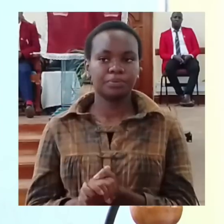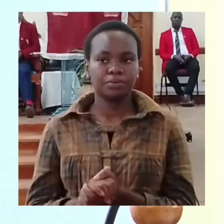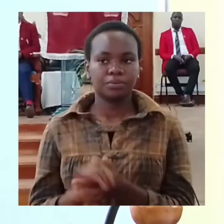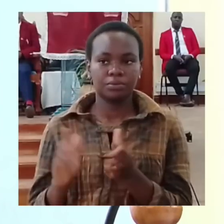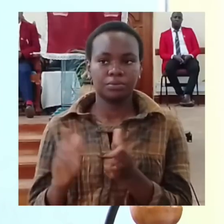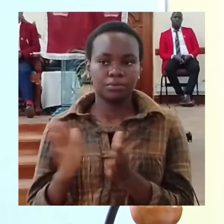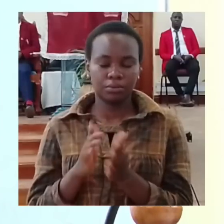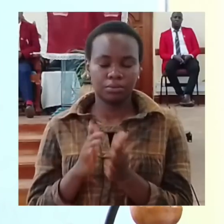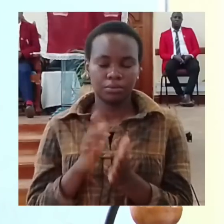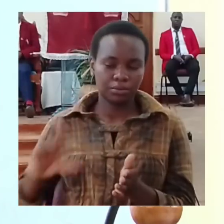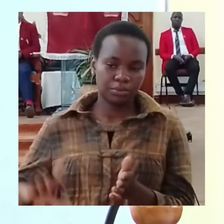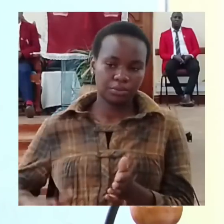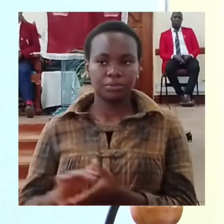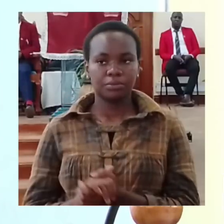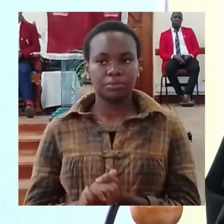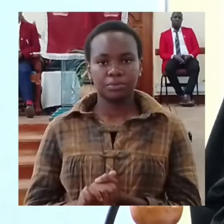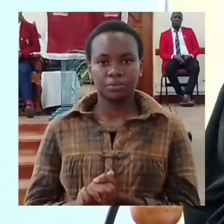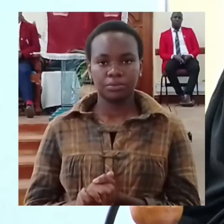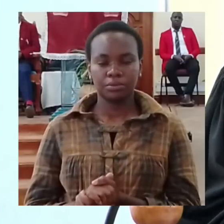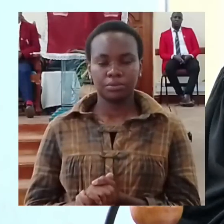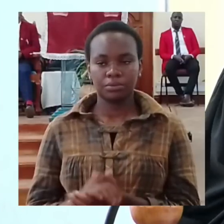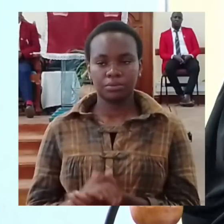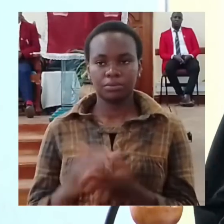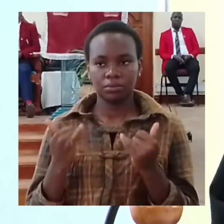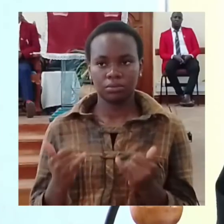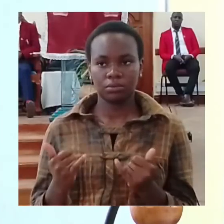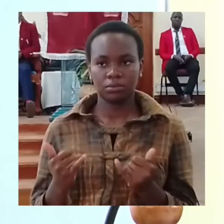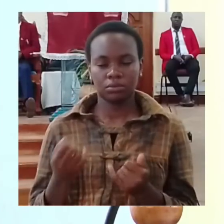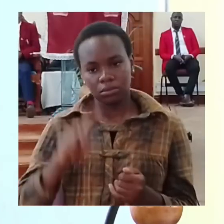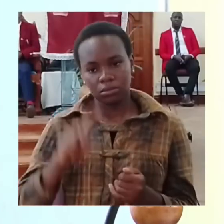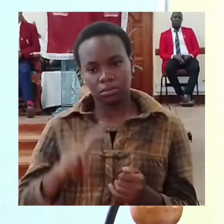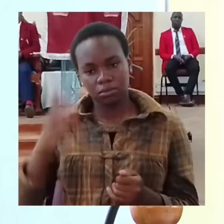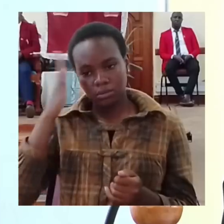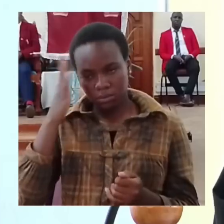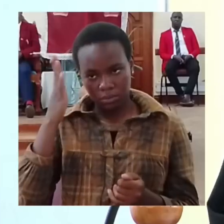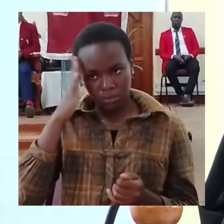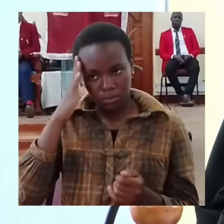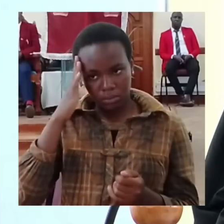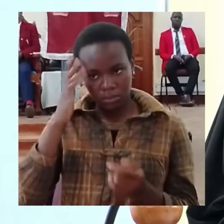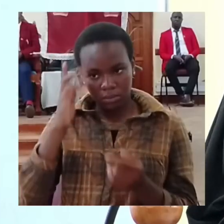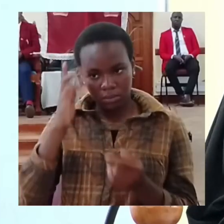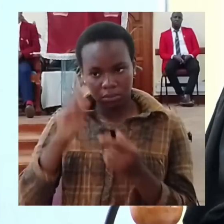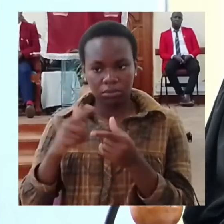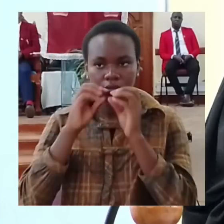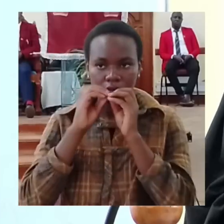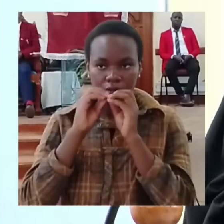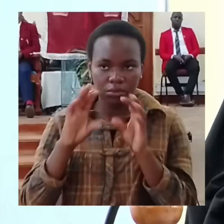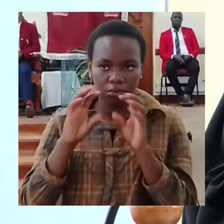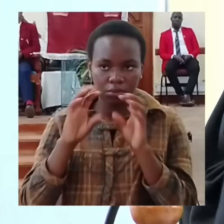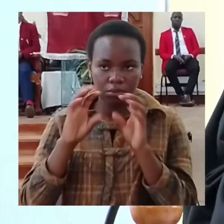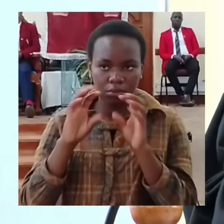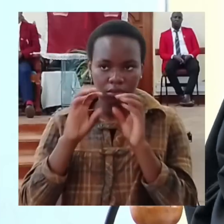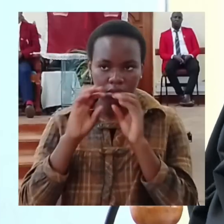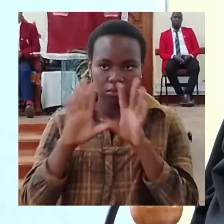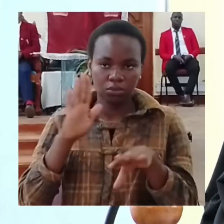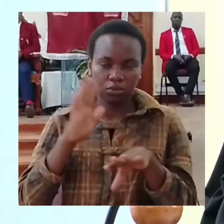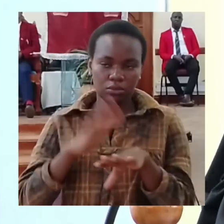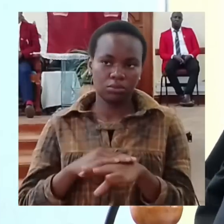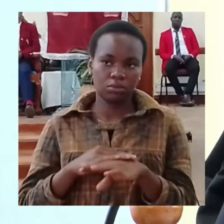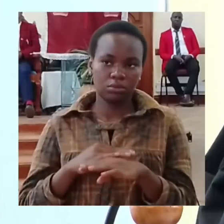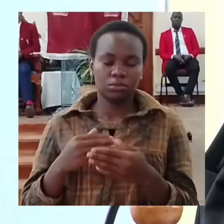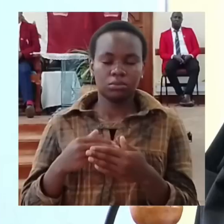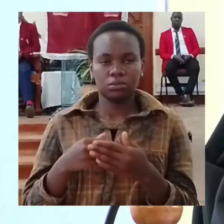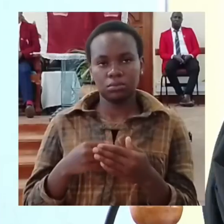Bwana asifiwe. No kinya tũmenye atĩrĩrĩ, irathimo ciothe njega ciumaga kũrĩ